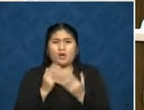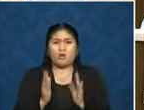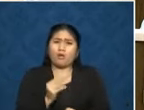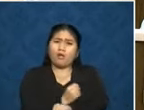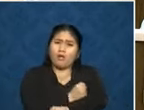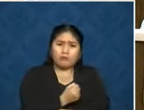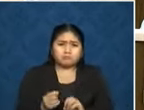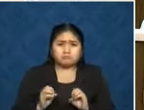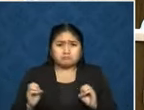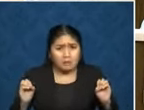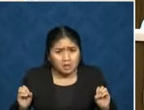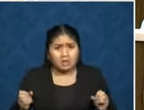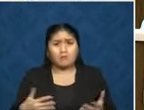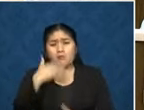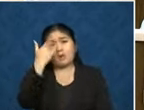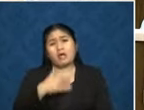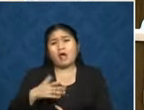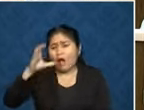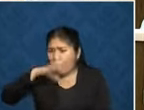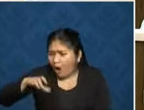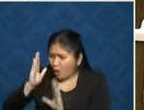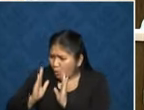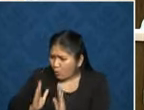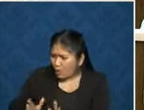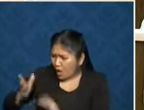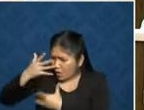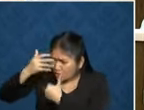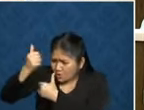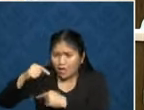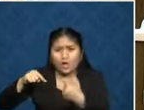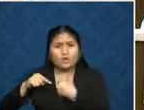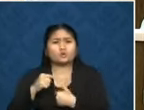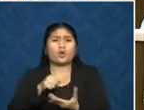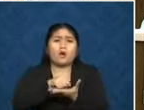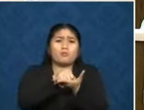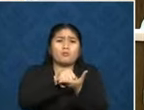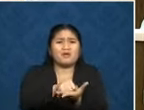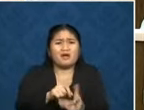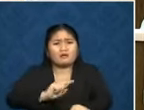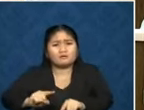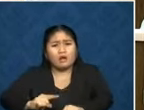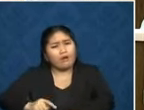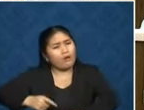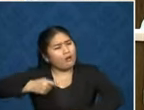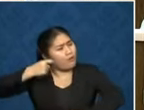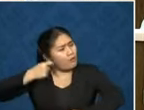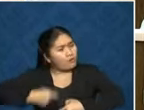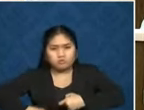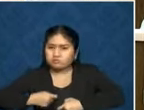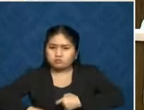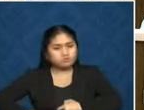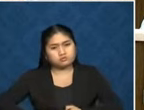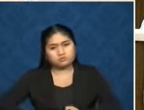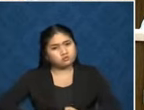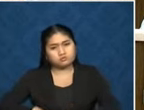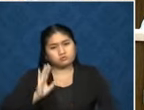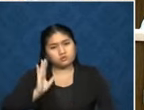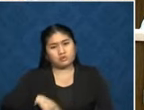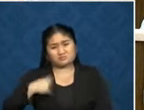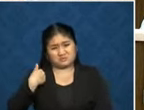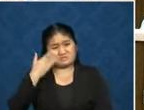พนักงานที่สนใจการงานบริการนี่ยากเต็มทีและไม่ต้องแปลกใ